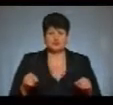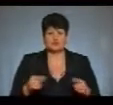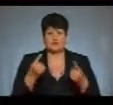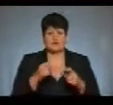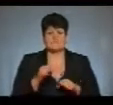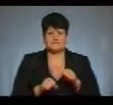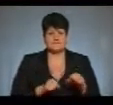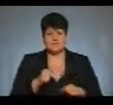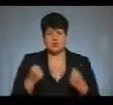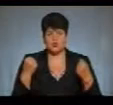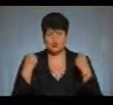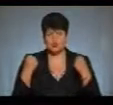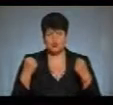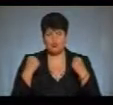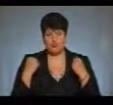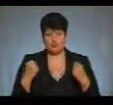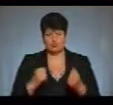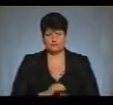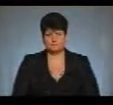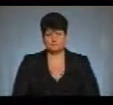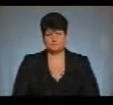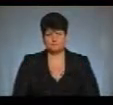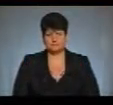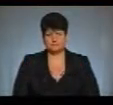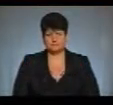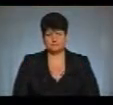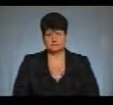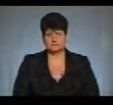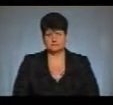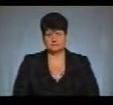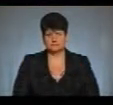велоспорту, повідомив речник рятувальної служби Сергій Данілін.